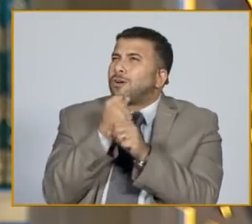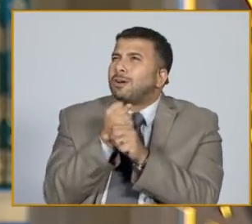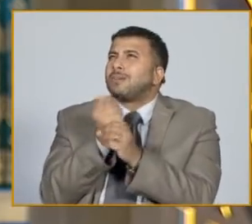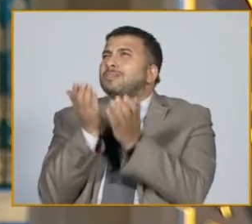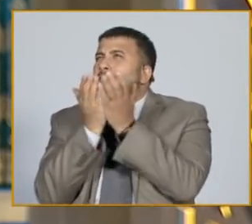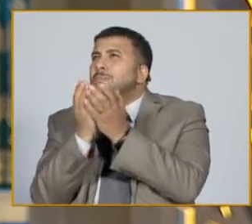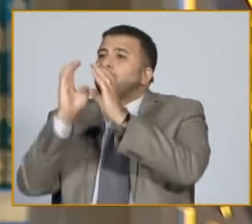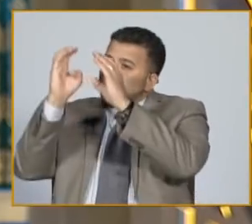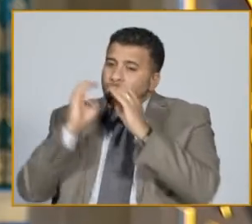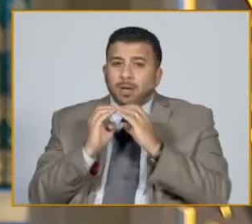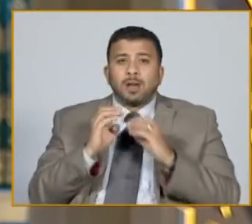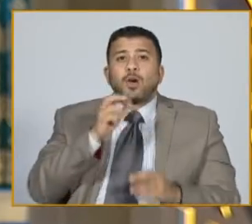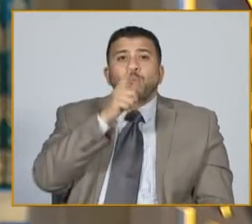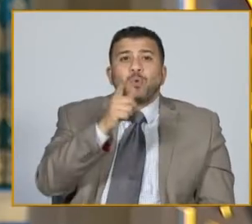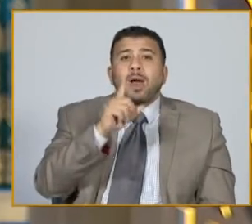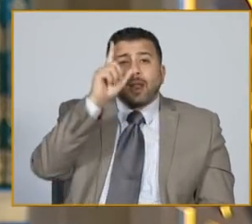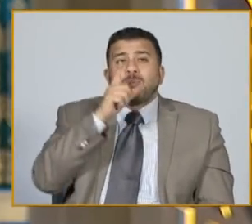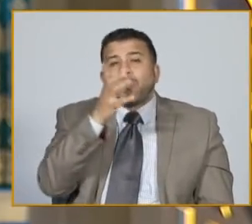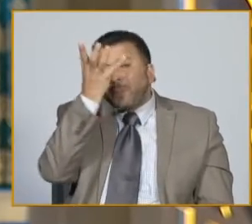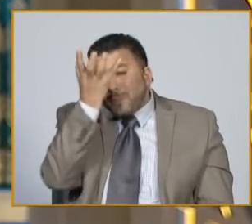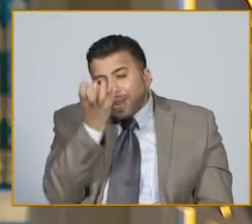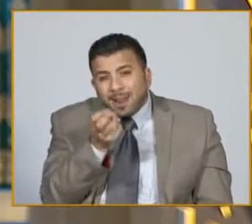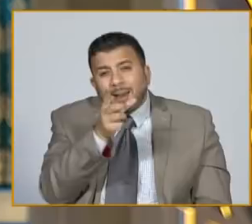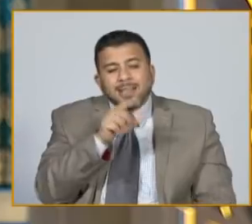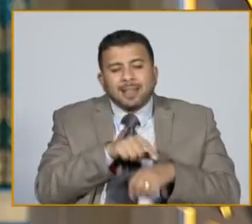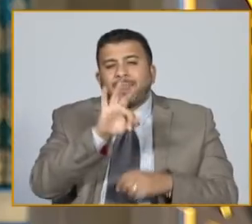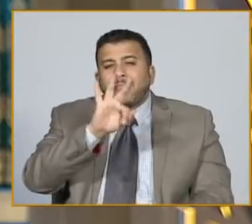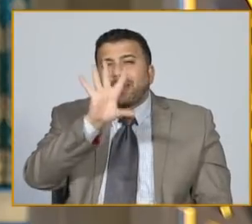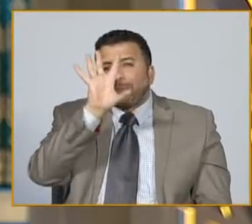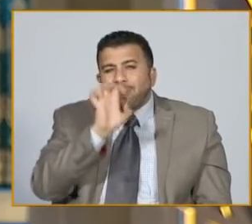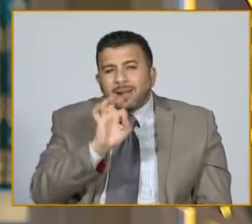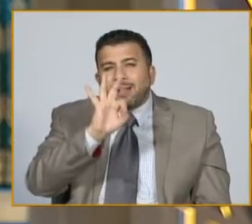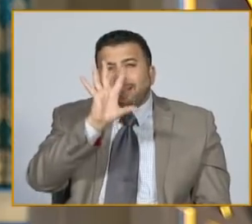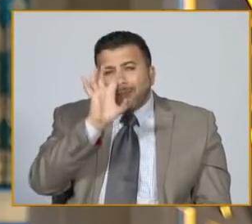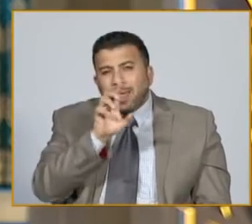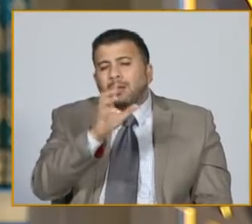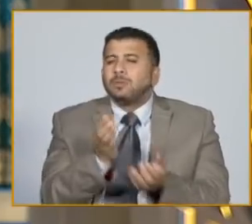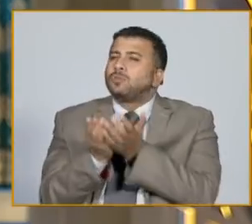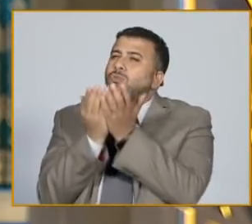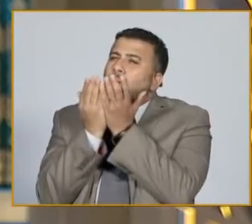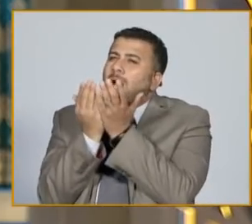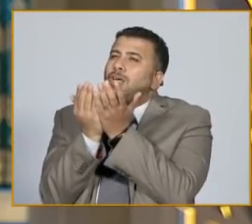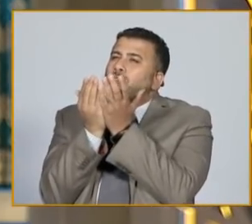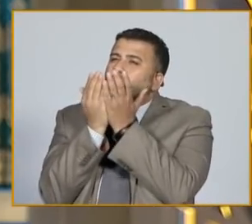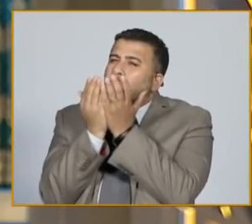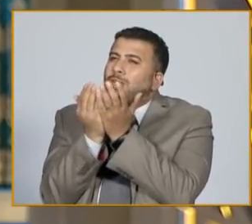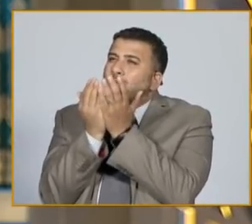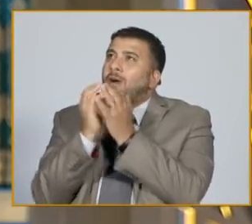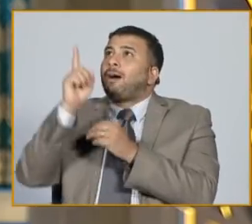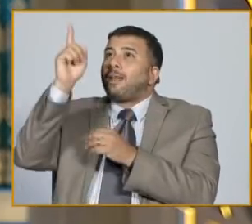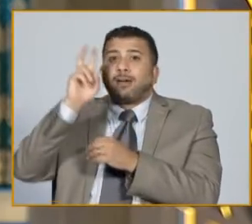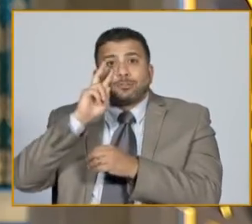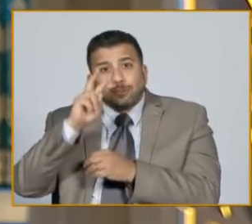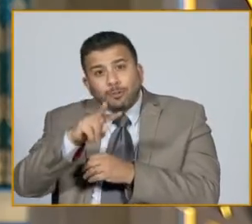فيقول هل من داع فأستجيب له. فالأصل أن الله جل وعلا يستجيب دعاء الداعي إذا توفرت الشروط وانتفت